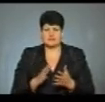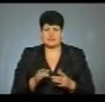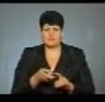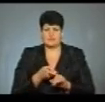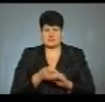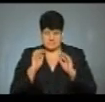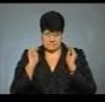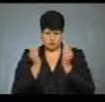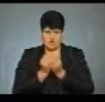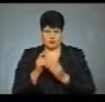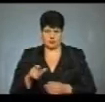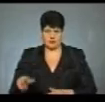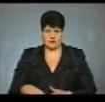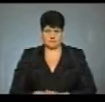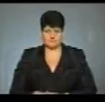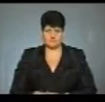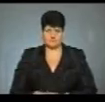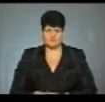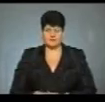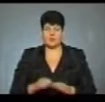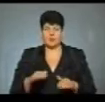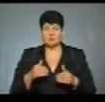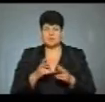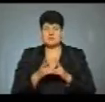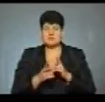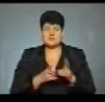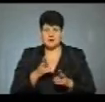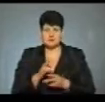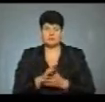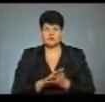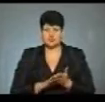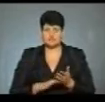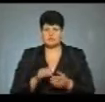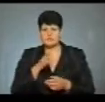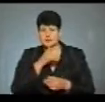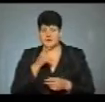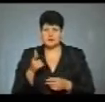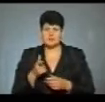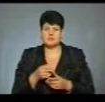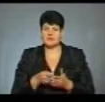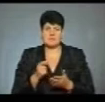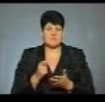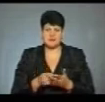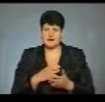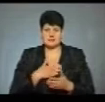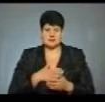ізоляцією суспільства. Подана апеляційна скарга на ухвалу суду про продовження строків тримання під вартою не підлягає до